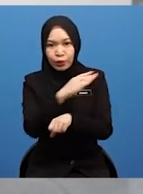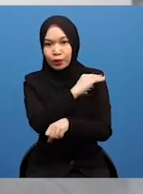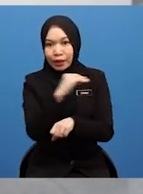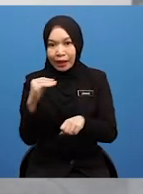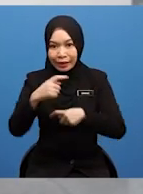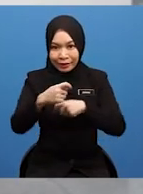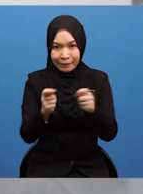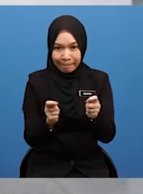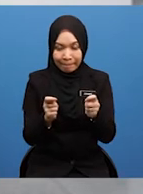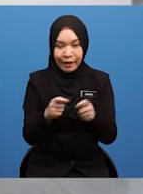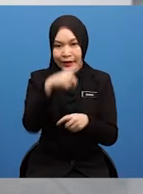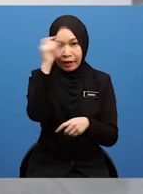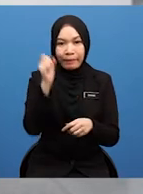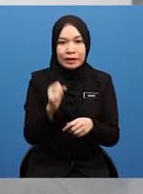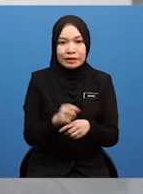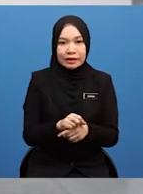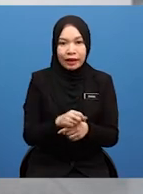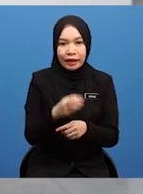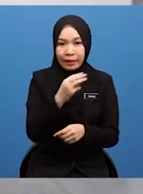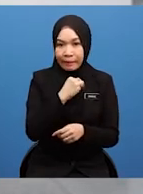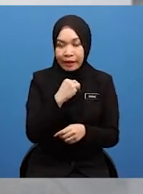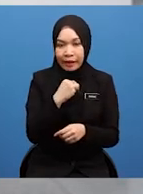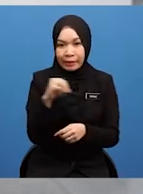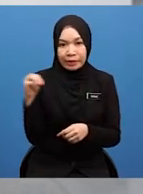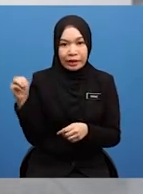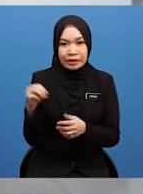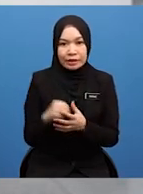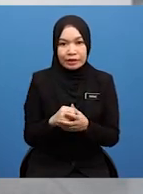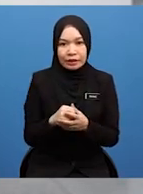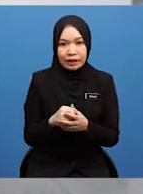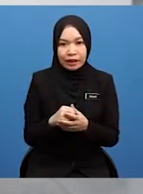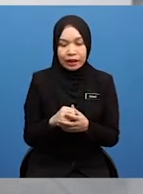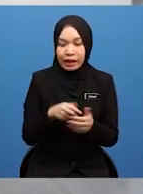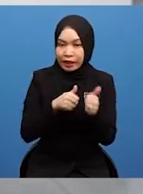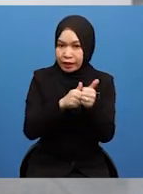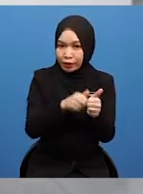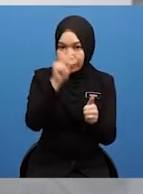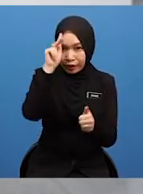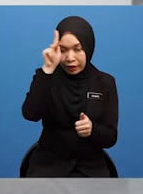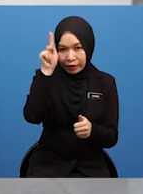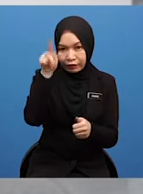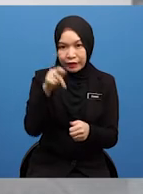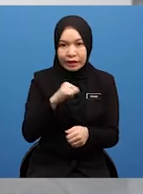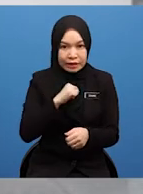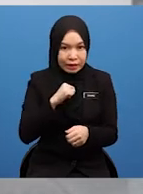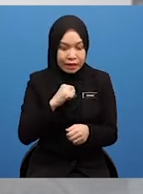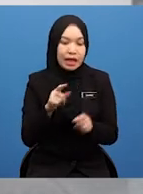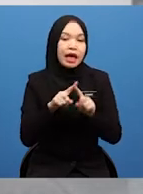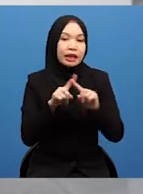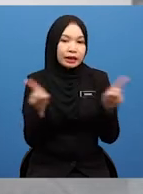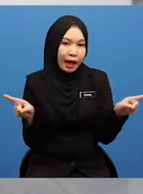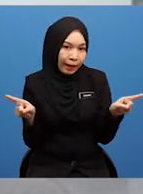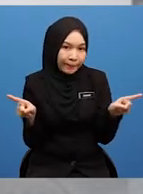Grande masing-masing mengikut creativity Plaza dan bersesuaian dengan tema yang dipilih Oke tapi